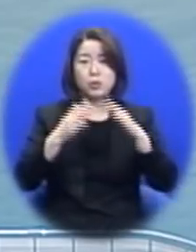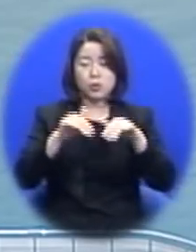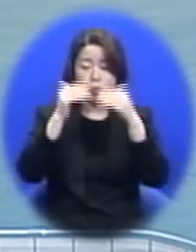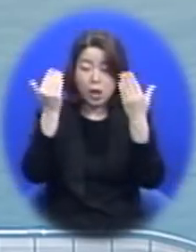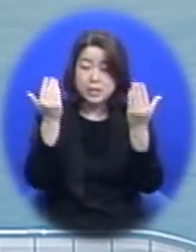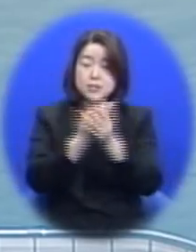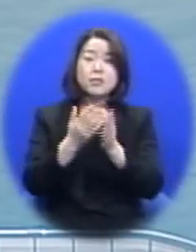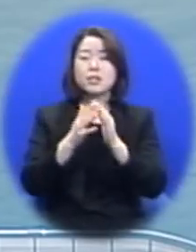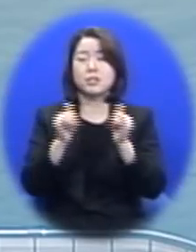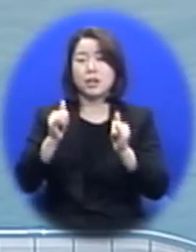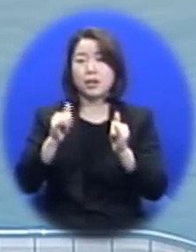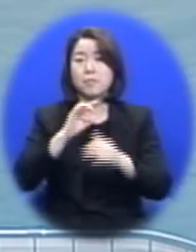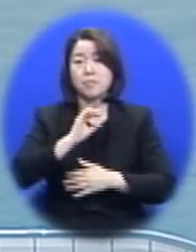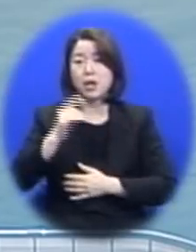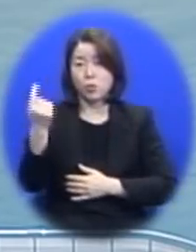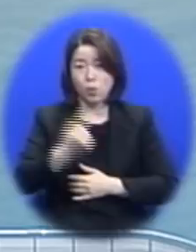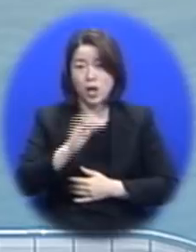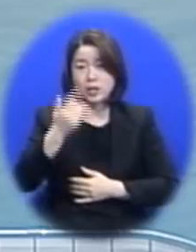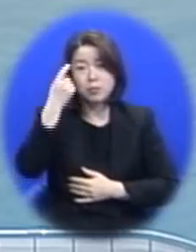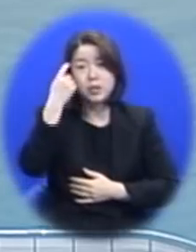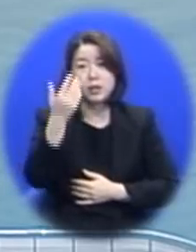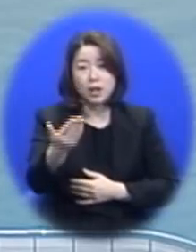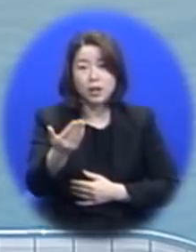겁니까? 그렇지 않습니다.